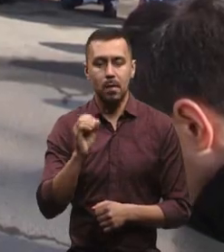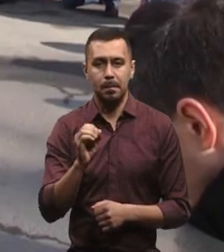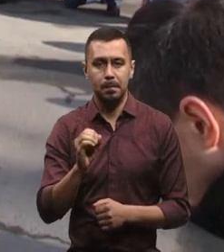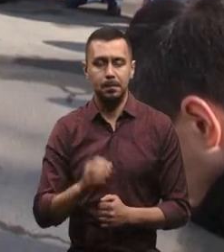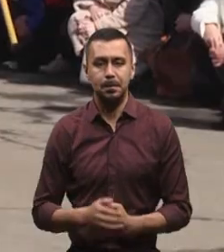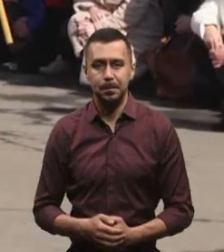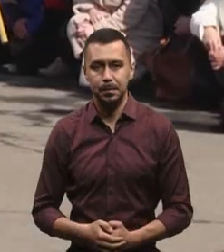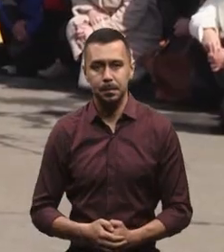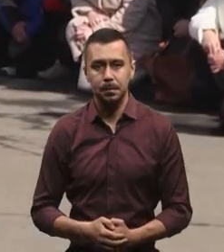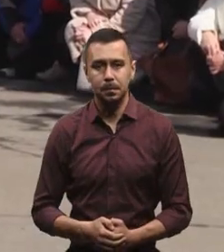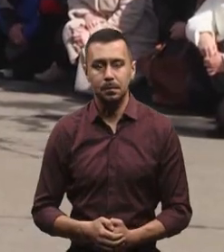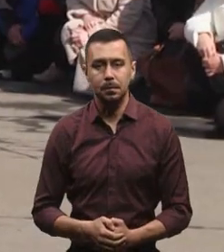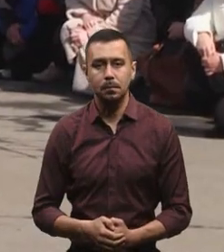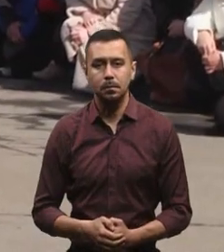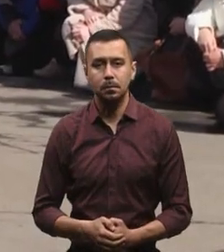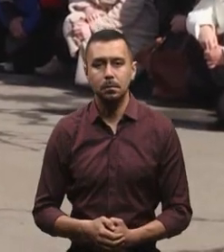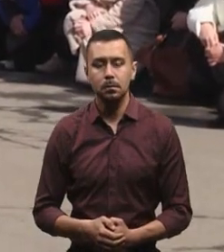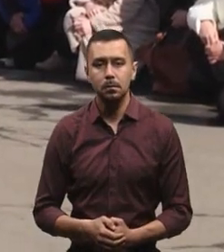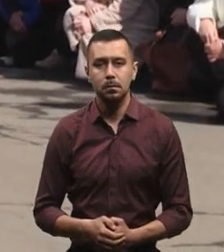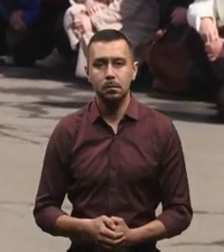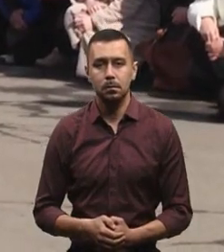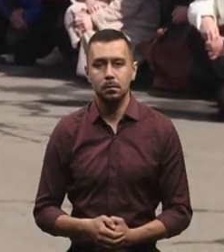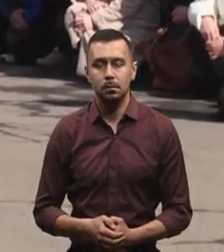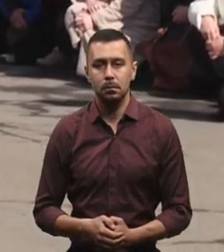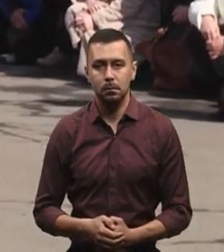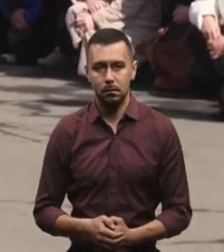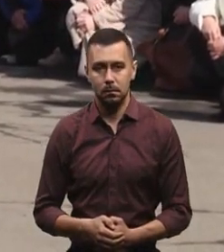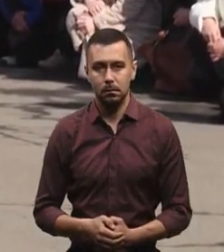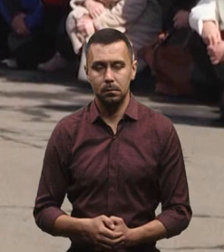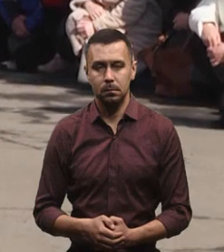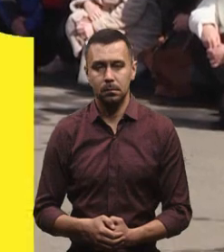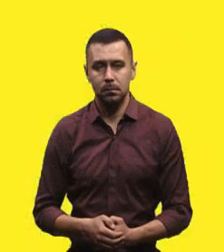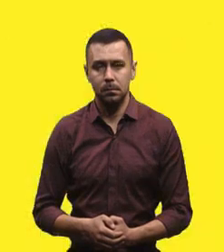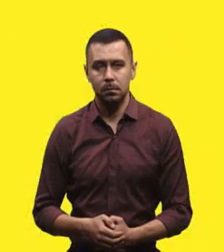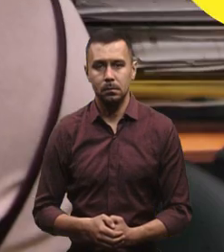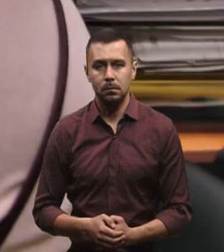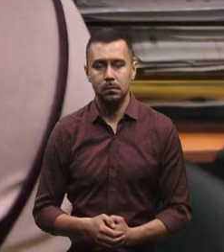Діана Колесник, Іван Мовчан, Суспільне новини, Хмельницький.